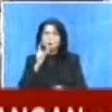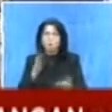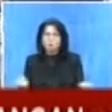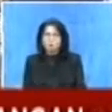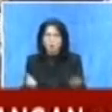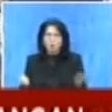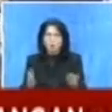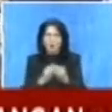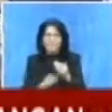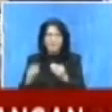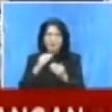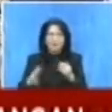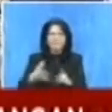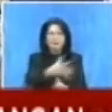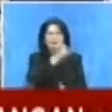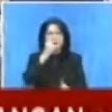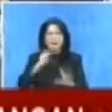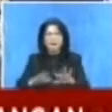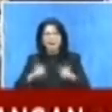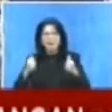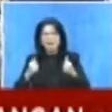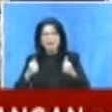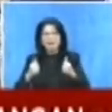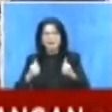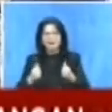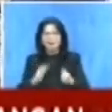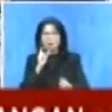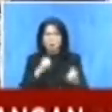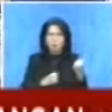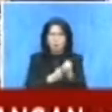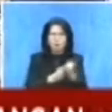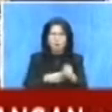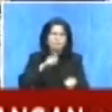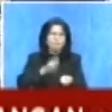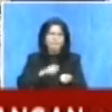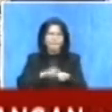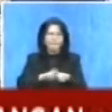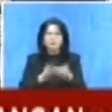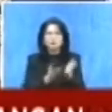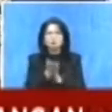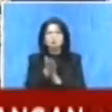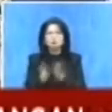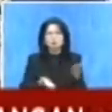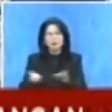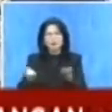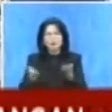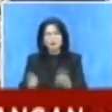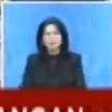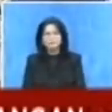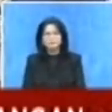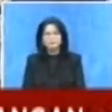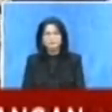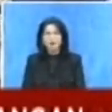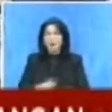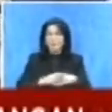peningkatan capaian output dan outcome serta mendukung perbaikan kualitas layanan.